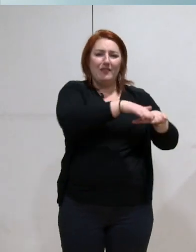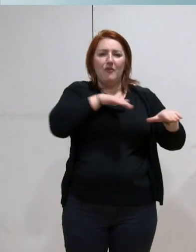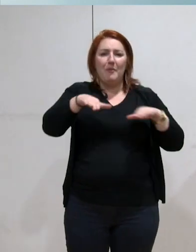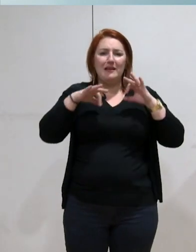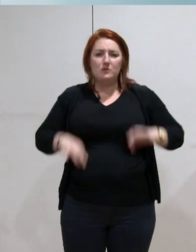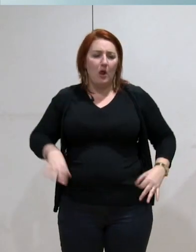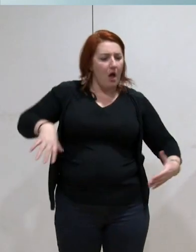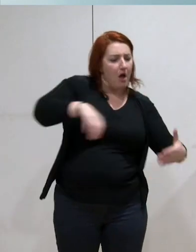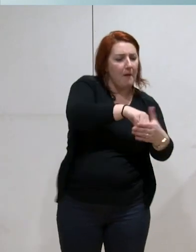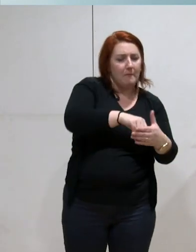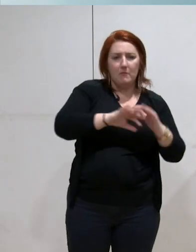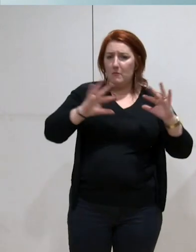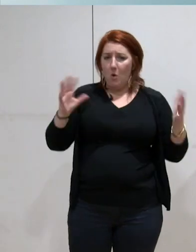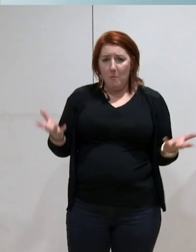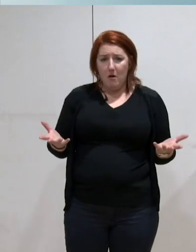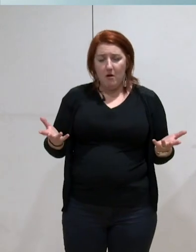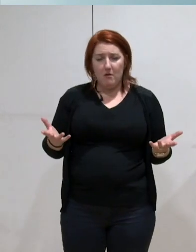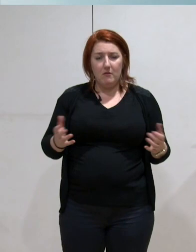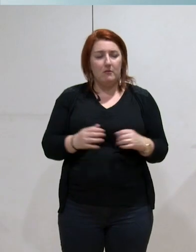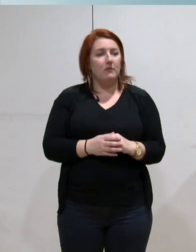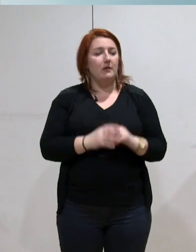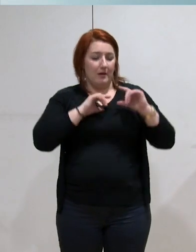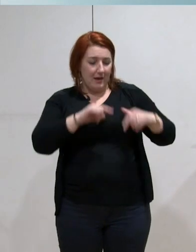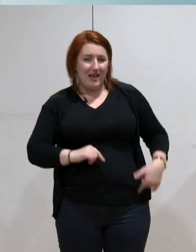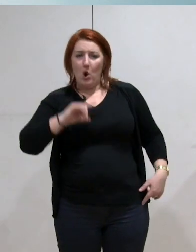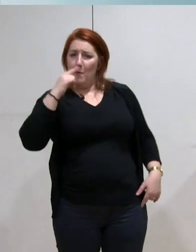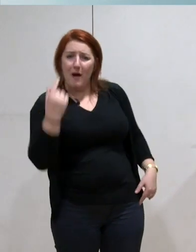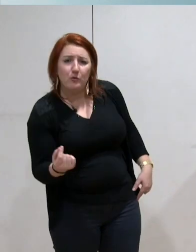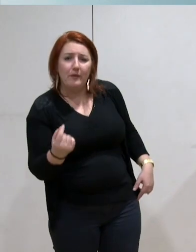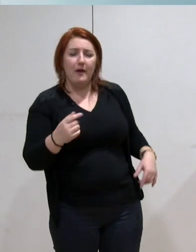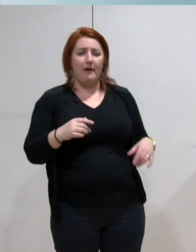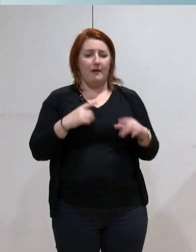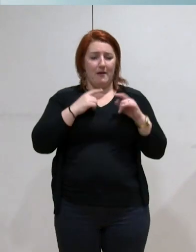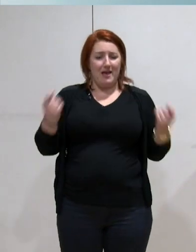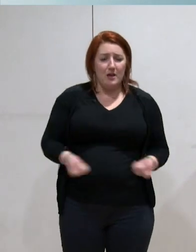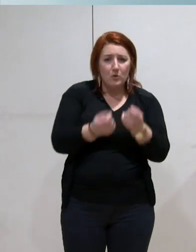périscolaires que devient leur partenariat avec les écoles avec l'Éducation